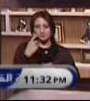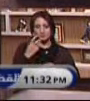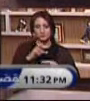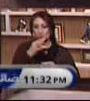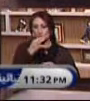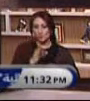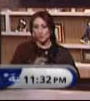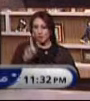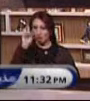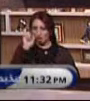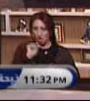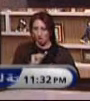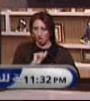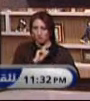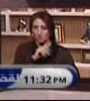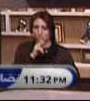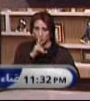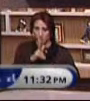يعني